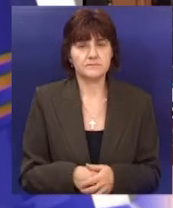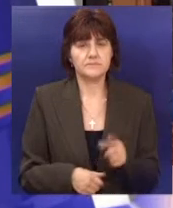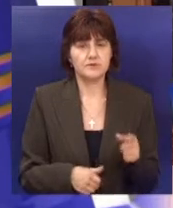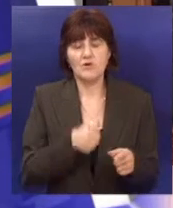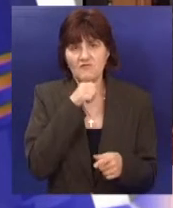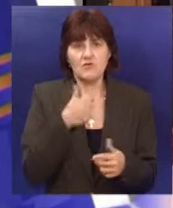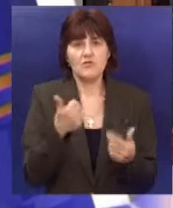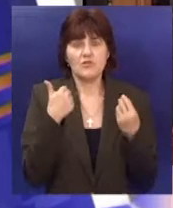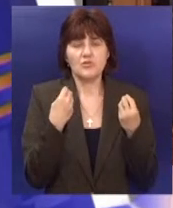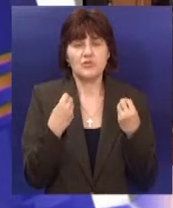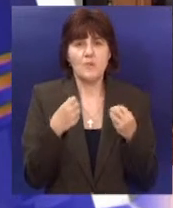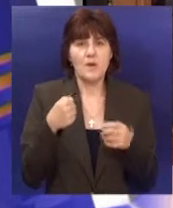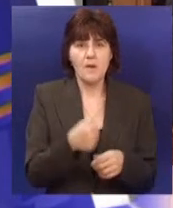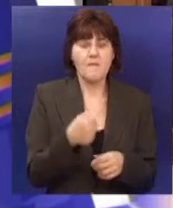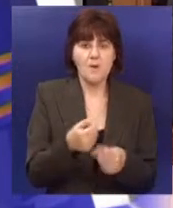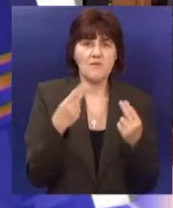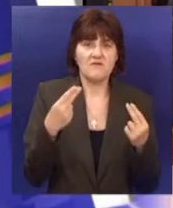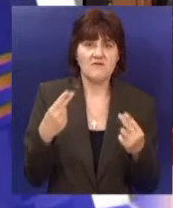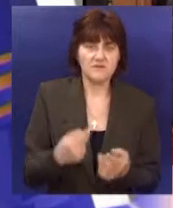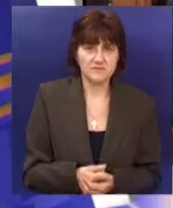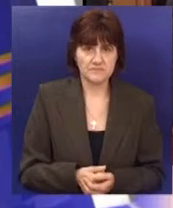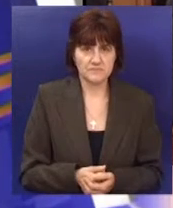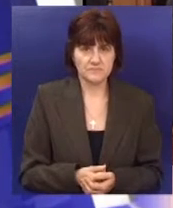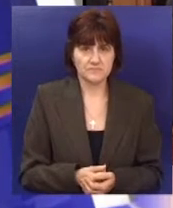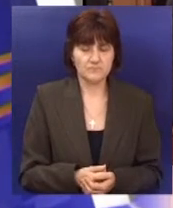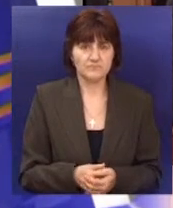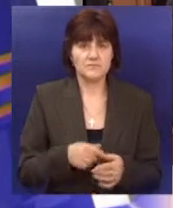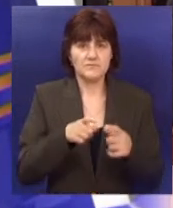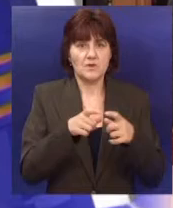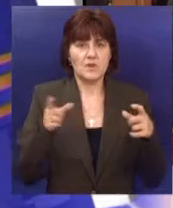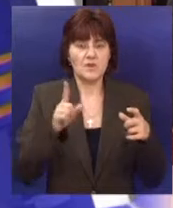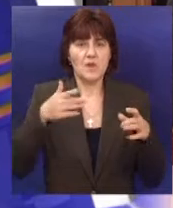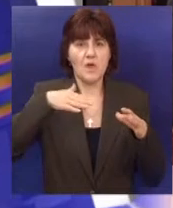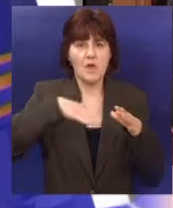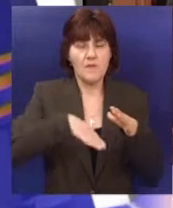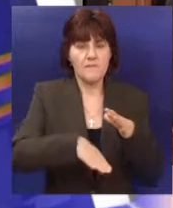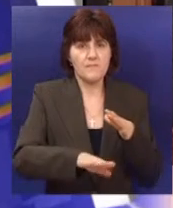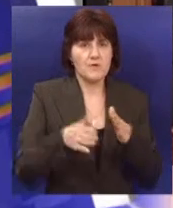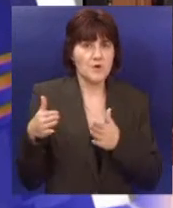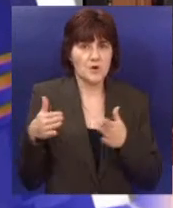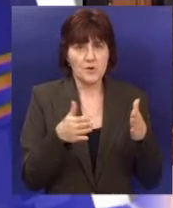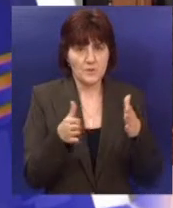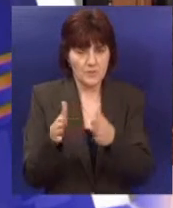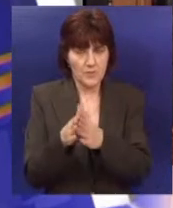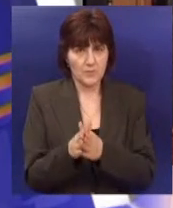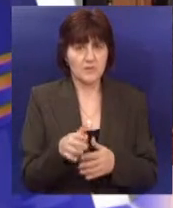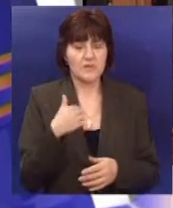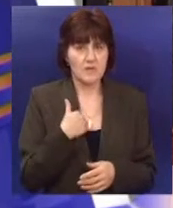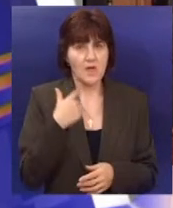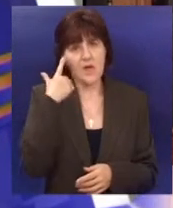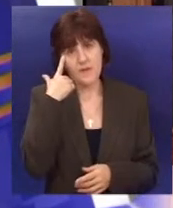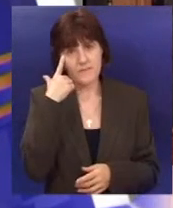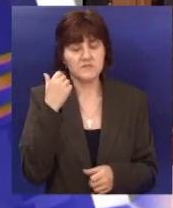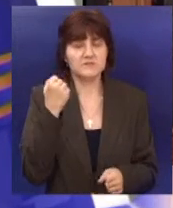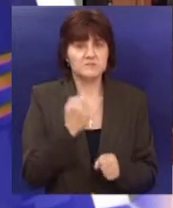suštini jedan dobar gest ili je pumpa. Dalje nije ispod puta cisterna stara 40 godina